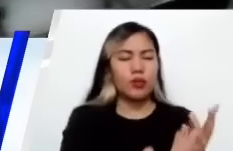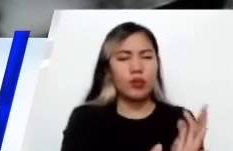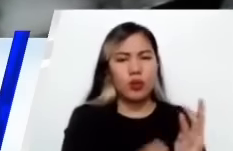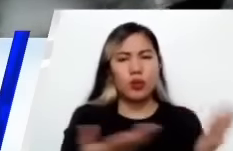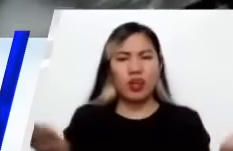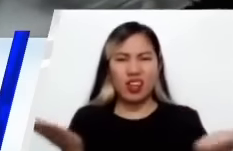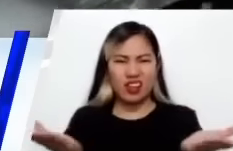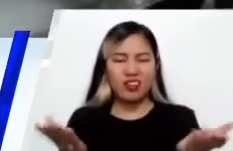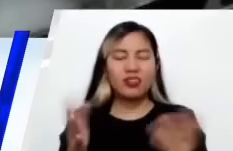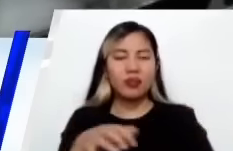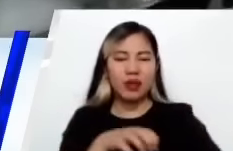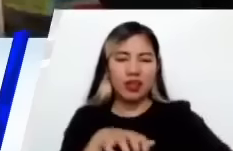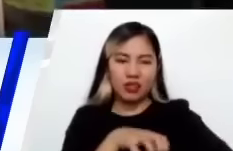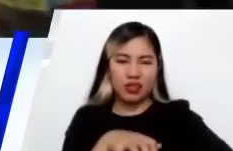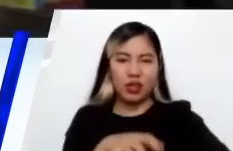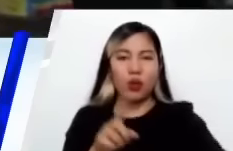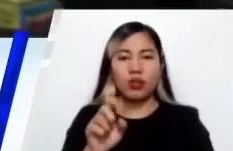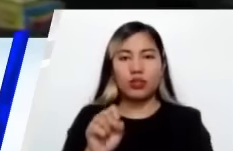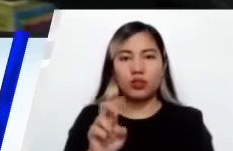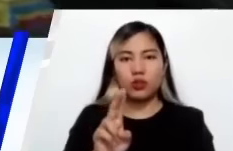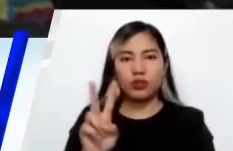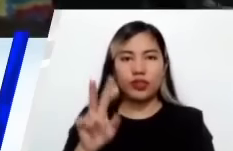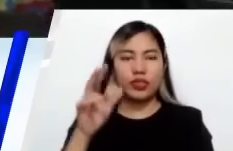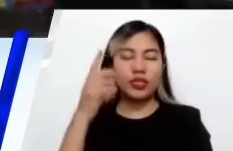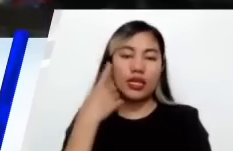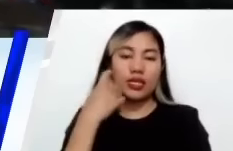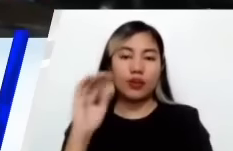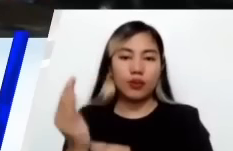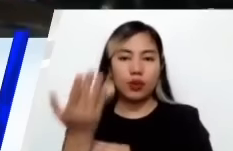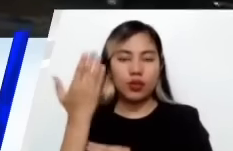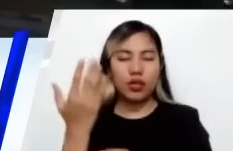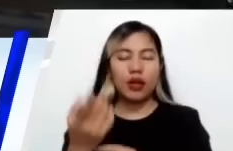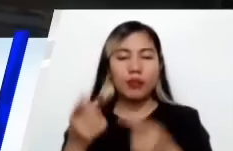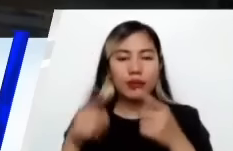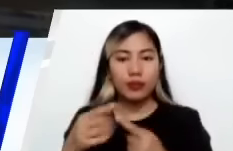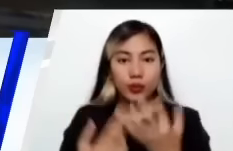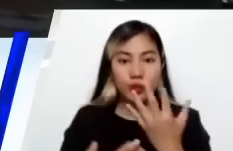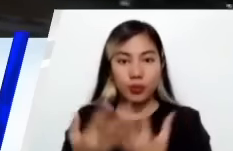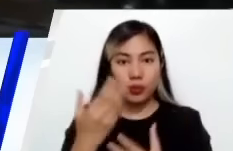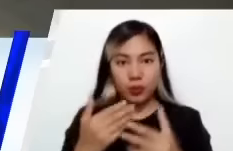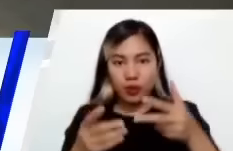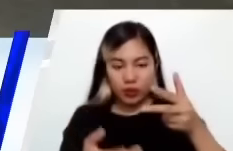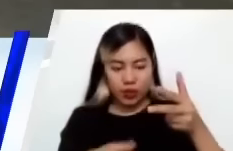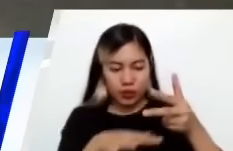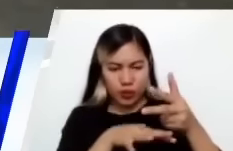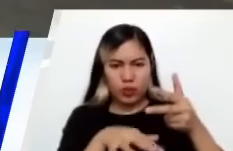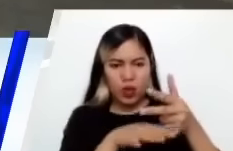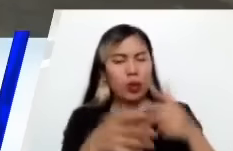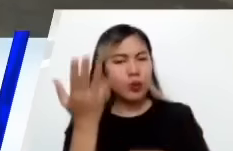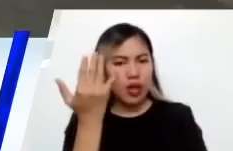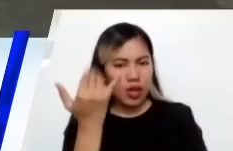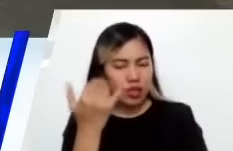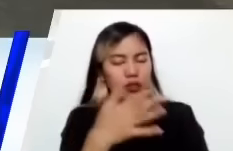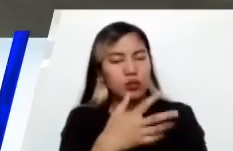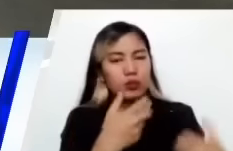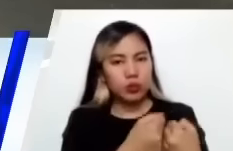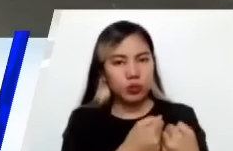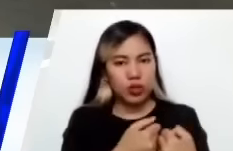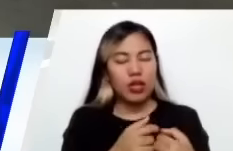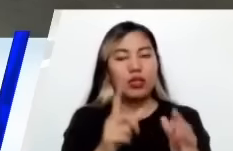SUV kaninang madaling araw. Nagliyab pa ang ilalim na bahagi nito dahil sa pagbangga hanggang maapula rin